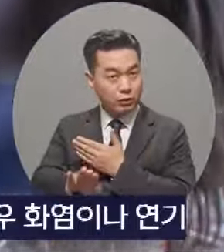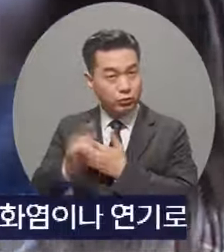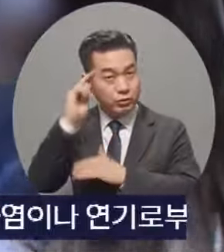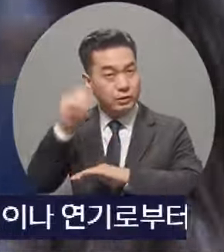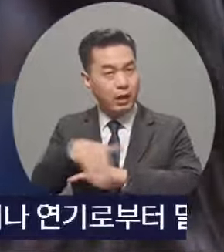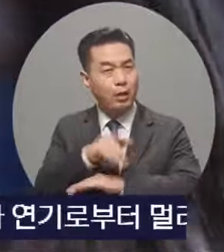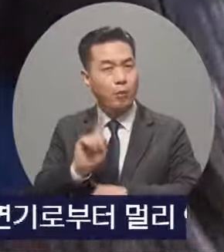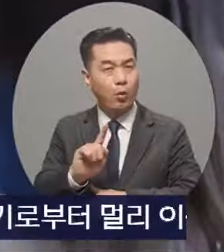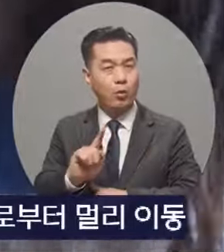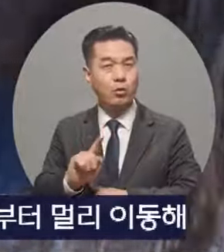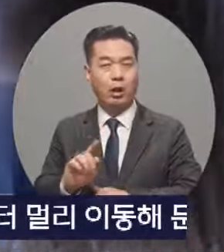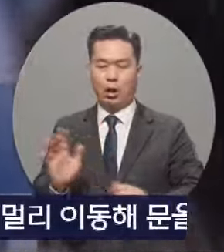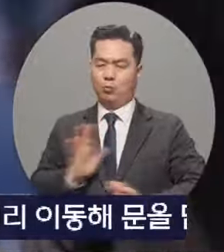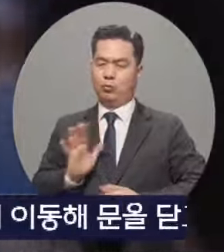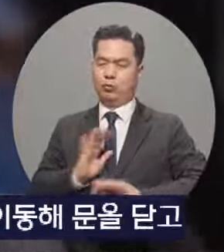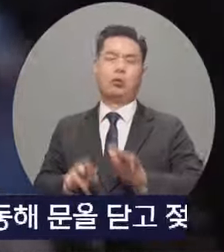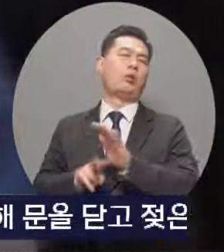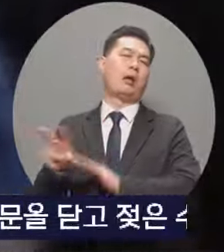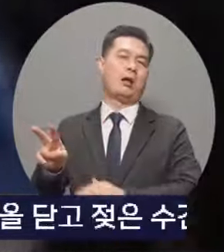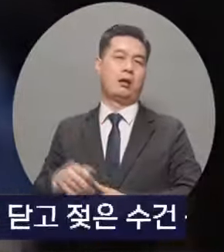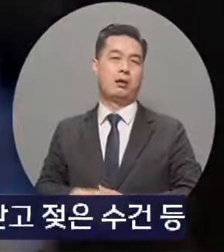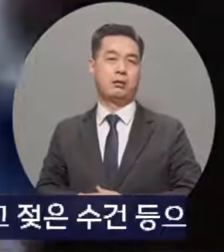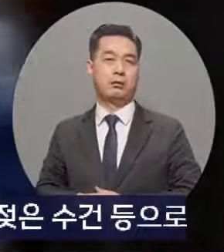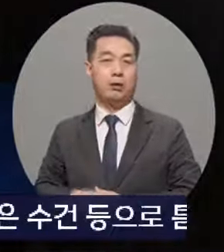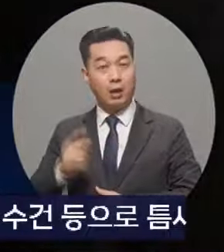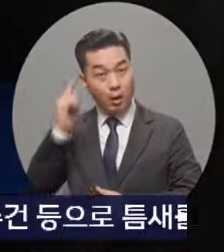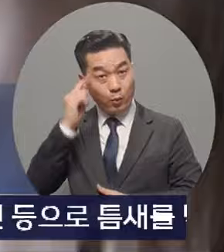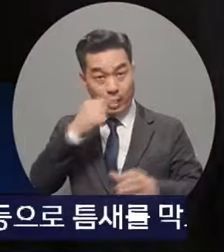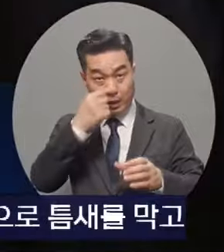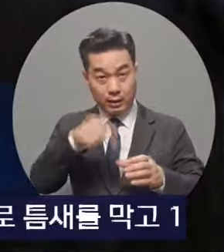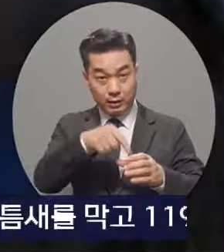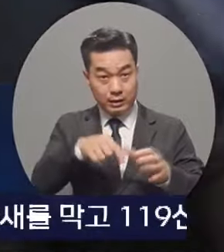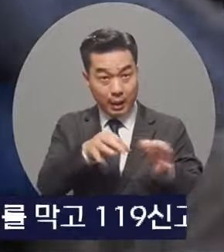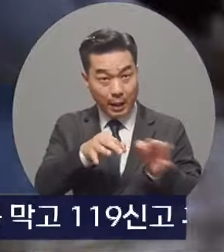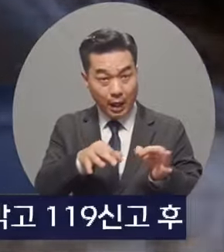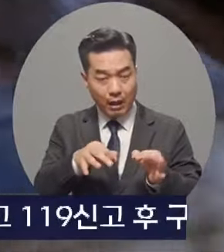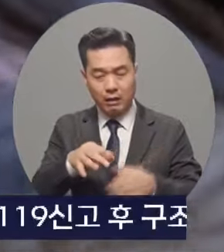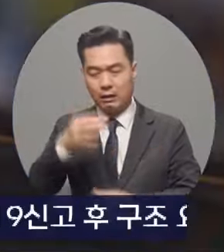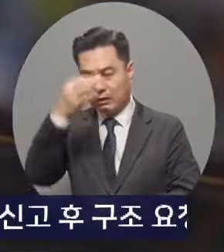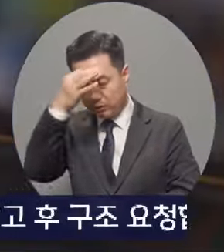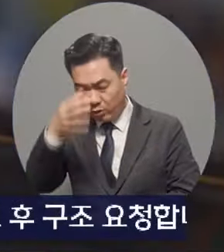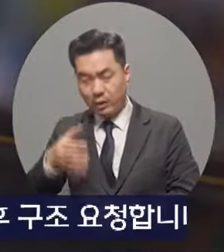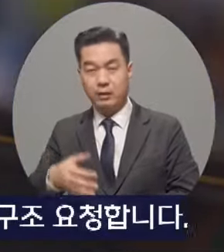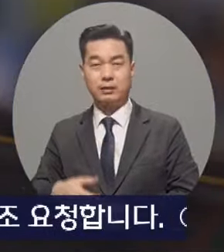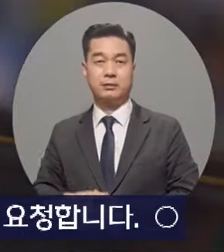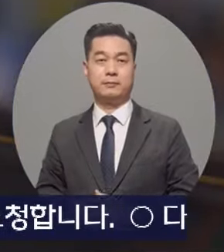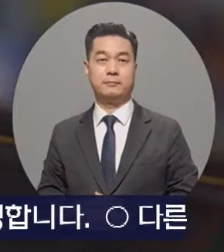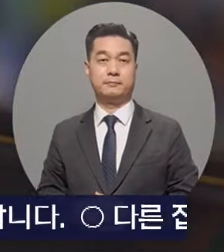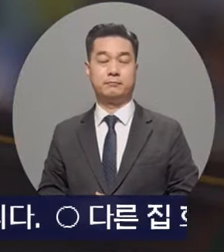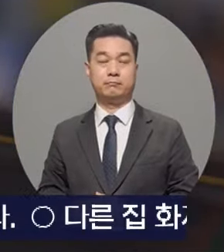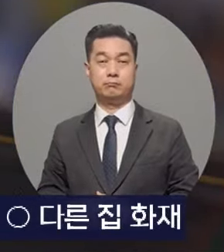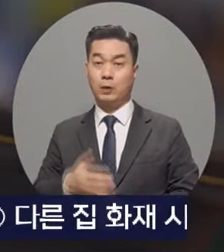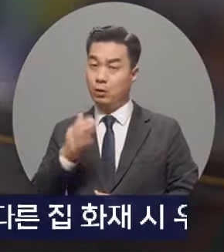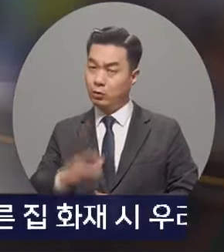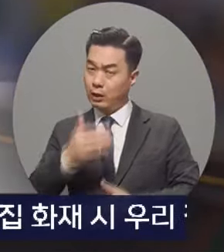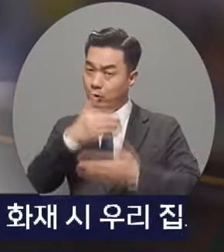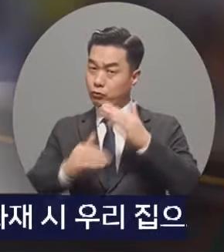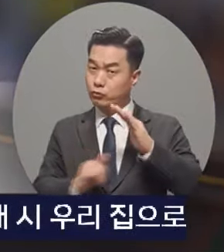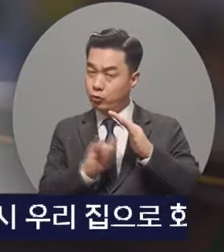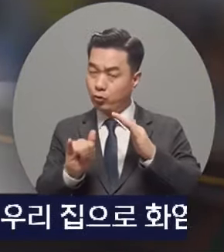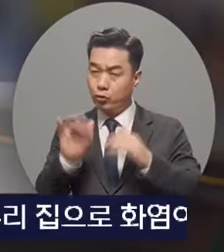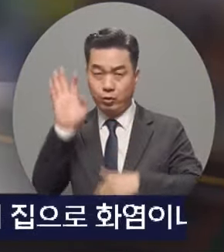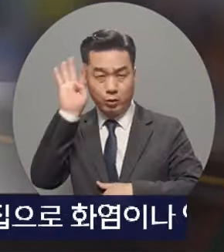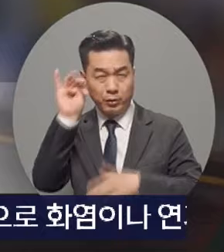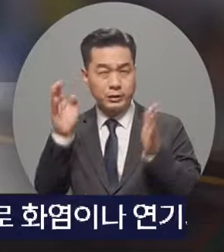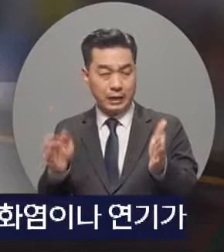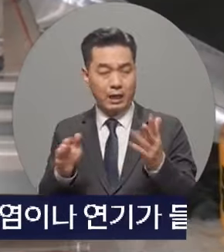그냥 무서워서 도망갔습니다. 왜 다방을 노렸습니까? 죄송합니다. 그러나 유족들은 불과 며칠 사이에